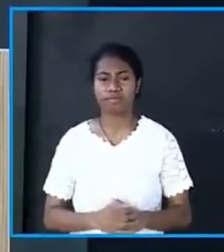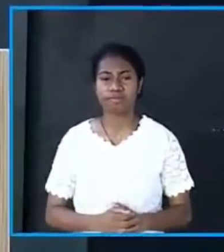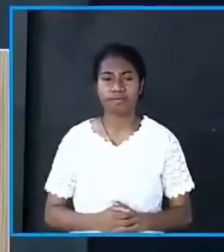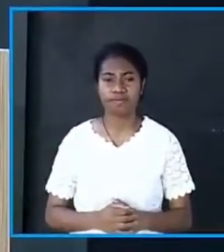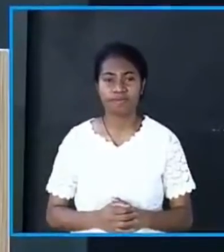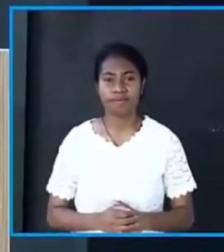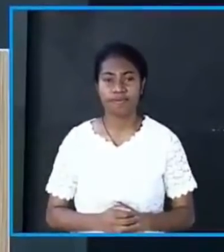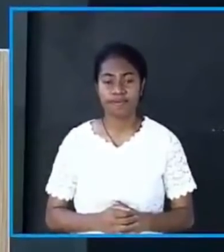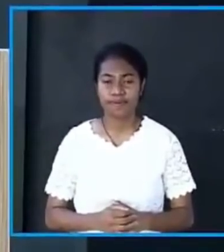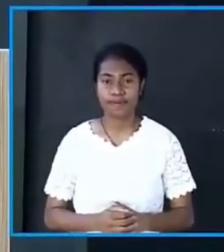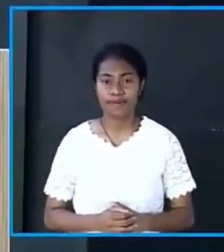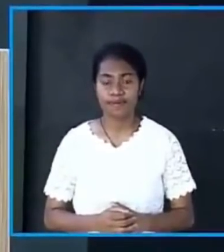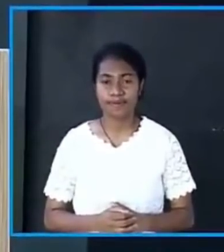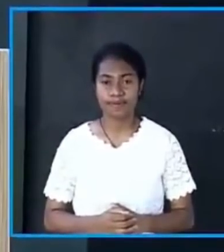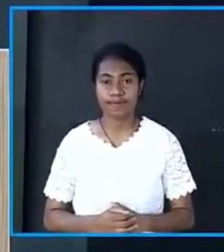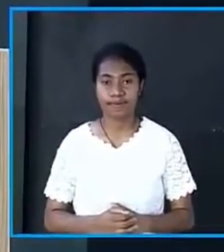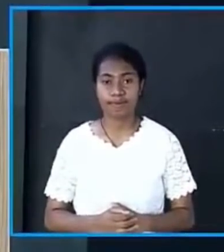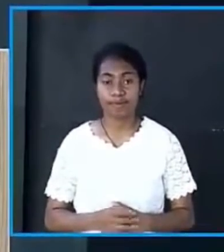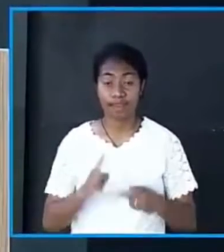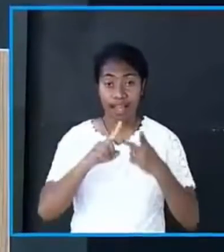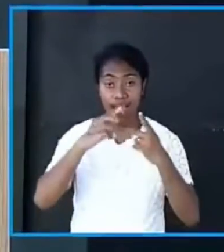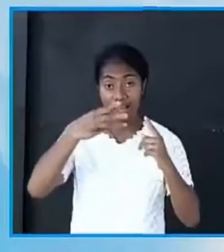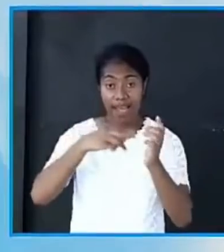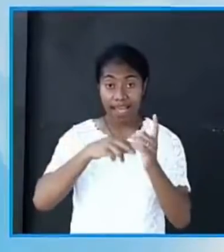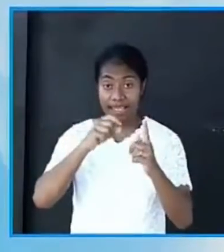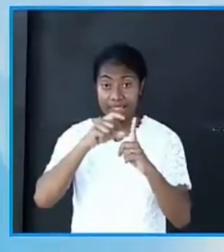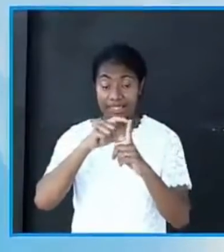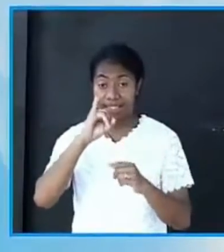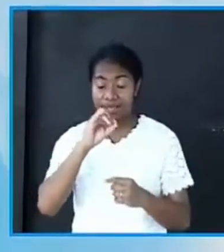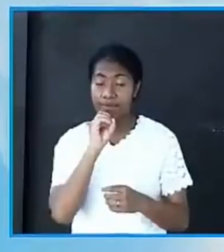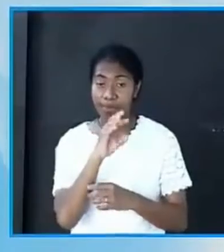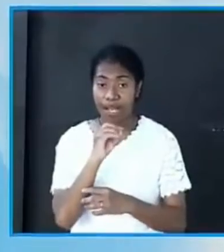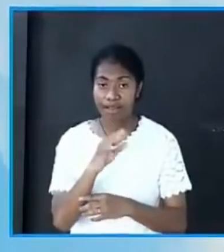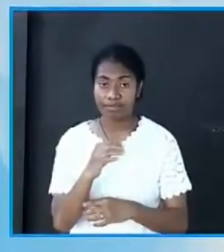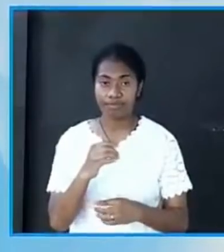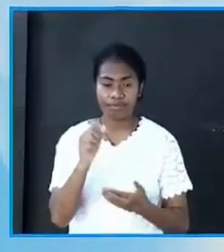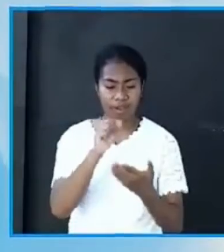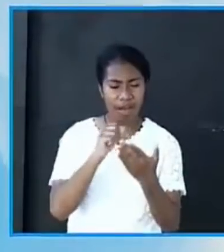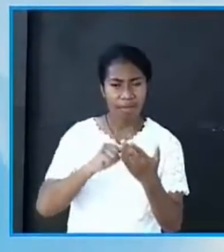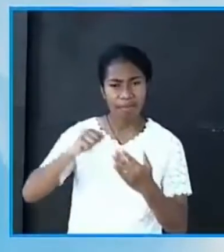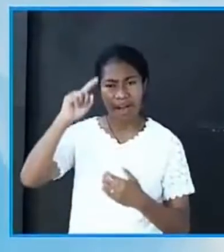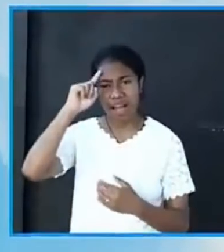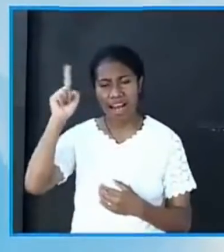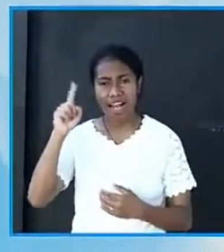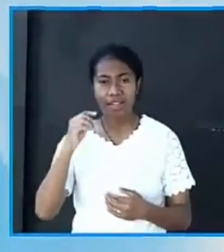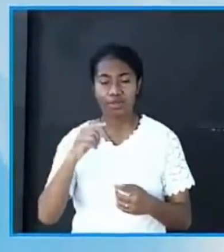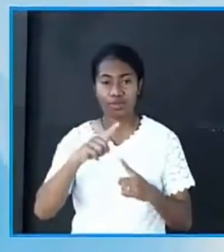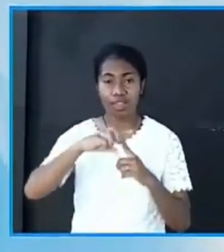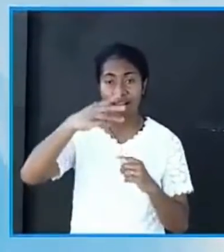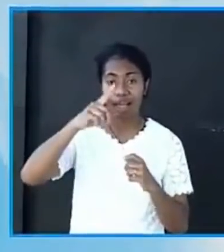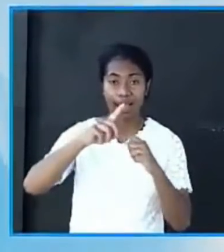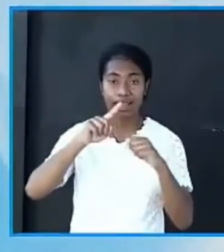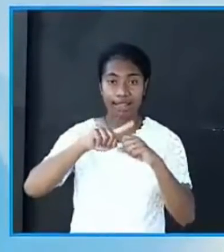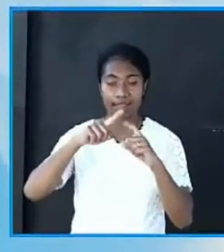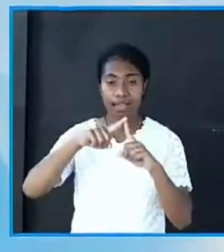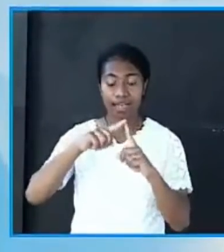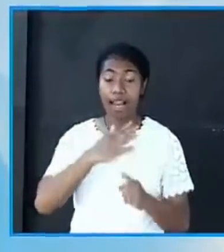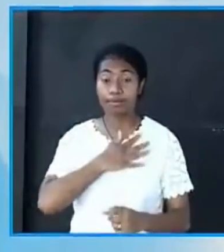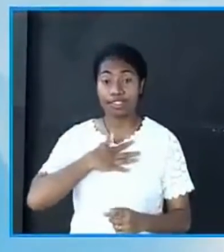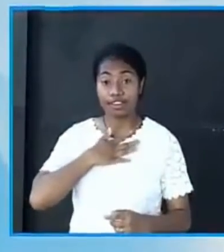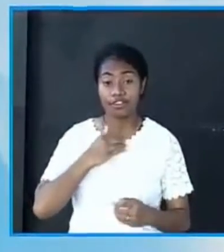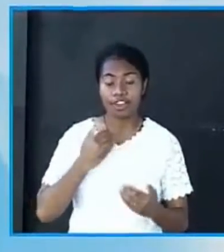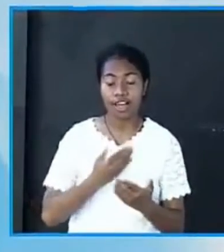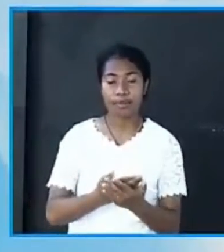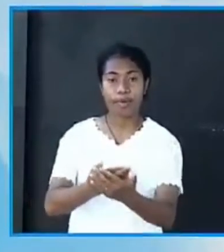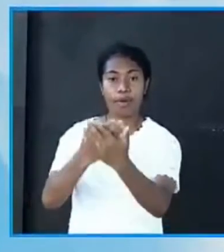fisik Henry bilang begini gambar Allah pada manusia terletak dalam sifat dan pembawaan nya